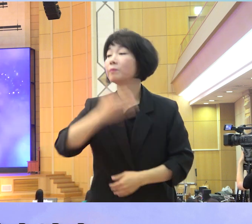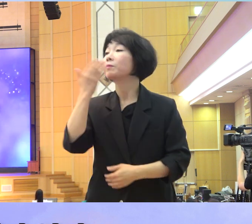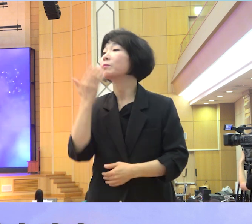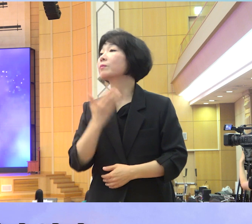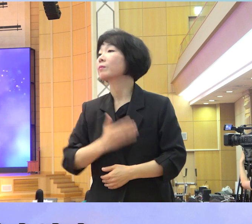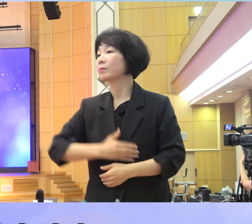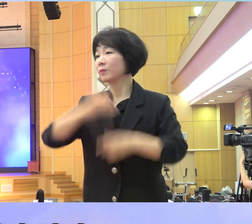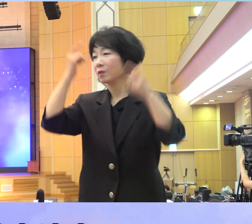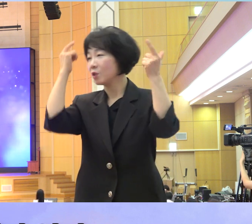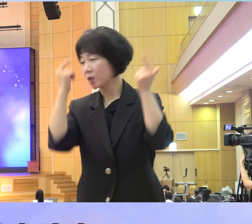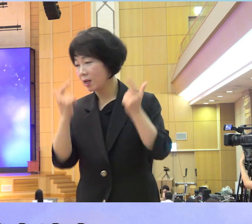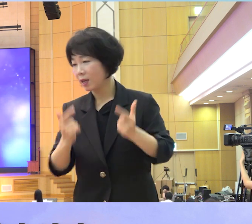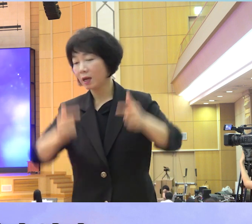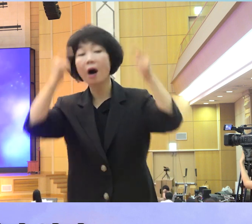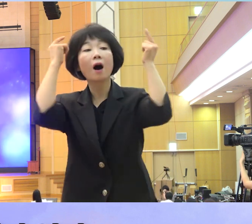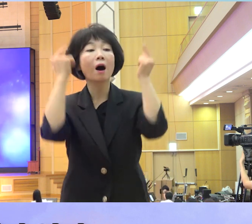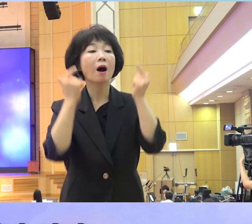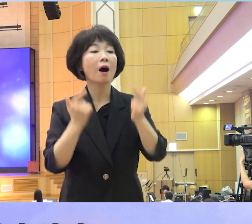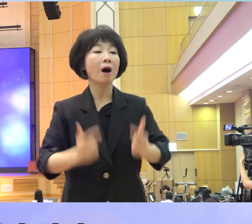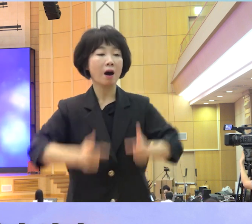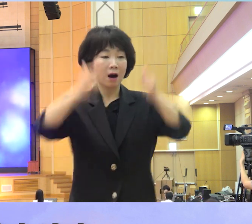아노라.